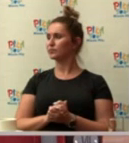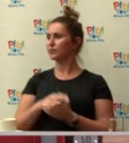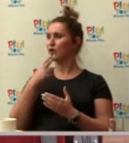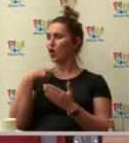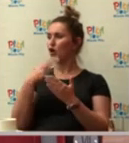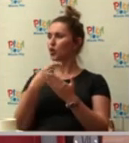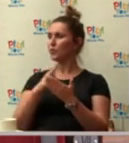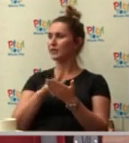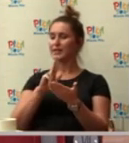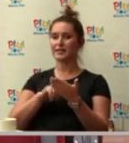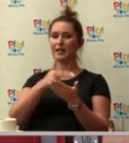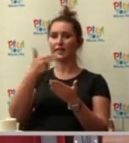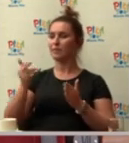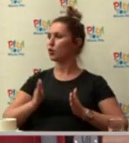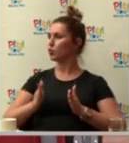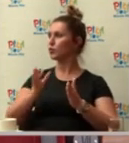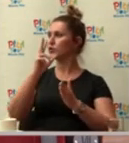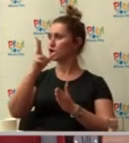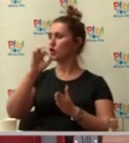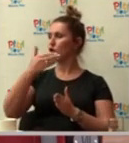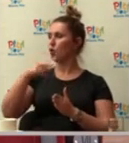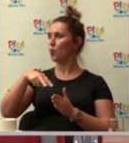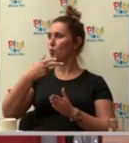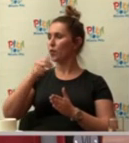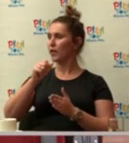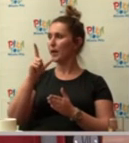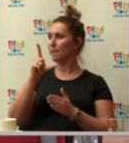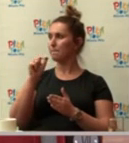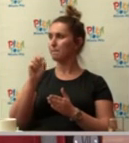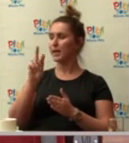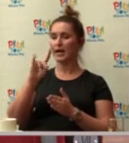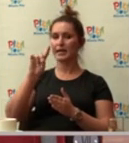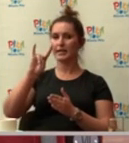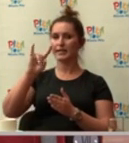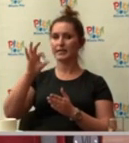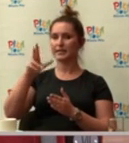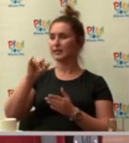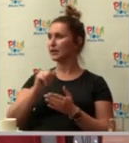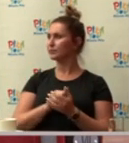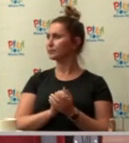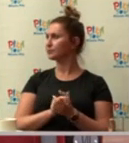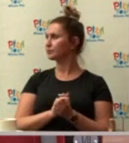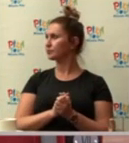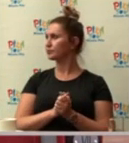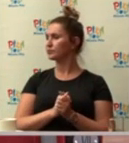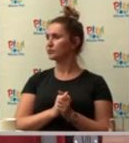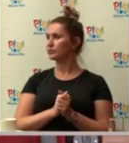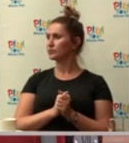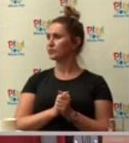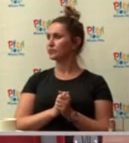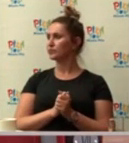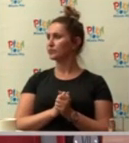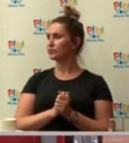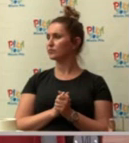Komuny Paryskiej, powiem szczerze, nieszczęsna jest. Robiąc wszelkiego rodzaju kalkulacje, nie przewidywałem, że podłączenie